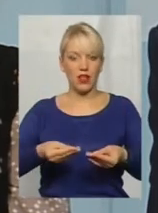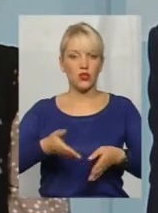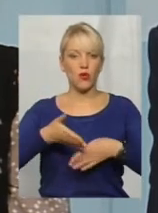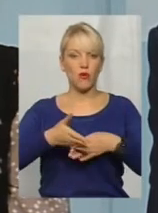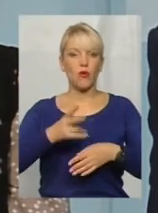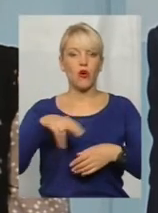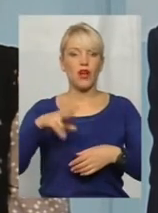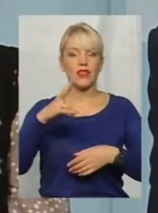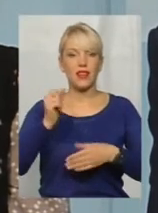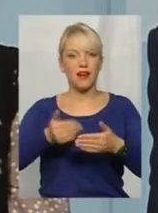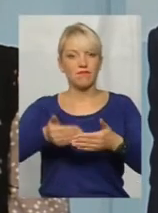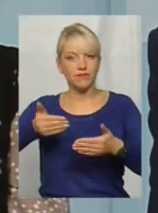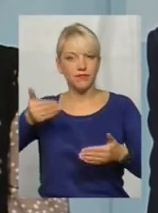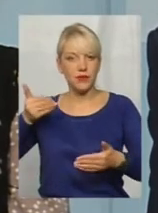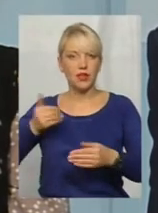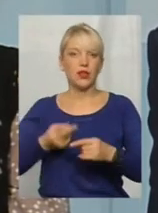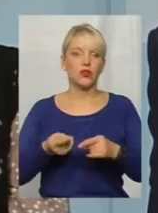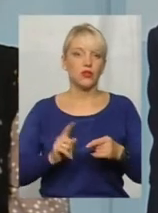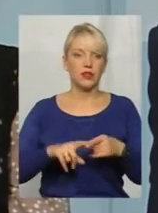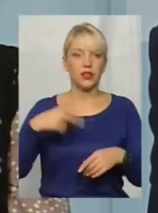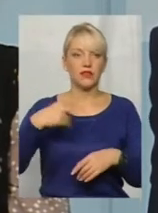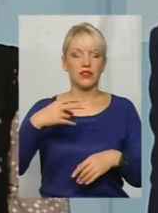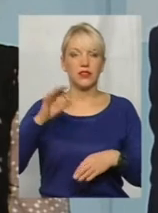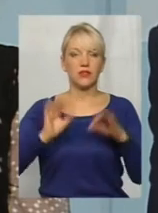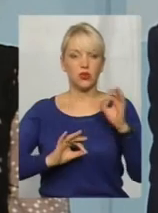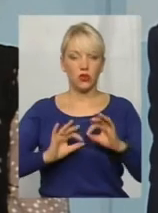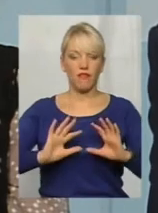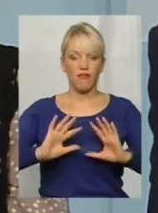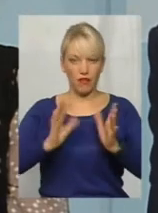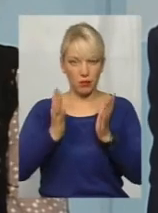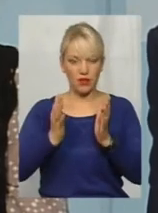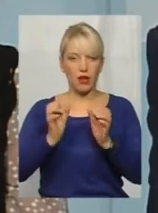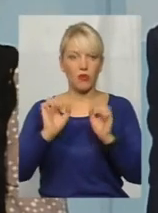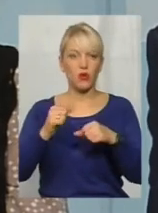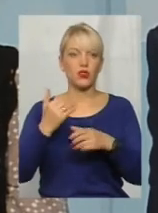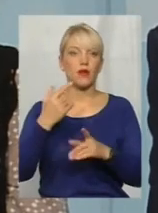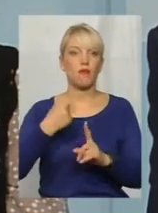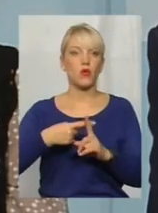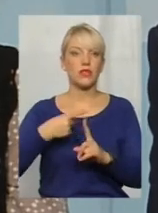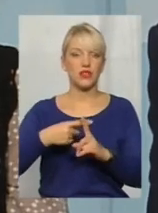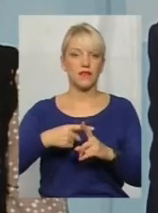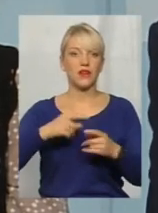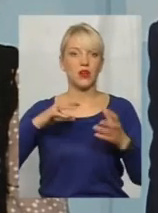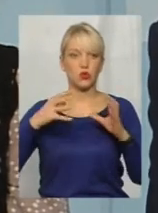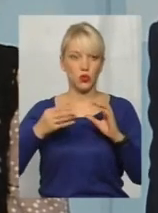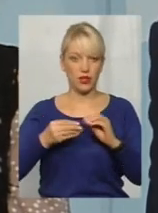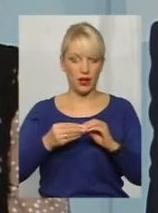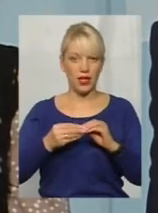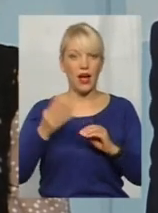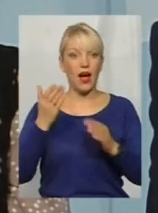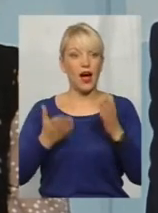в 20% випадків, це якщо дорослих, то можна мати позитивний результат.